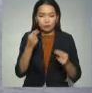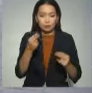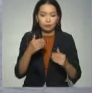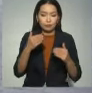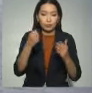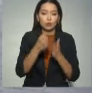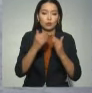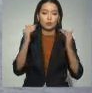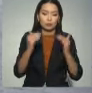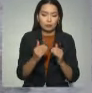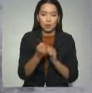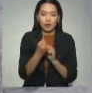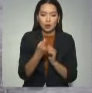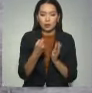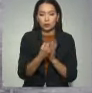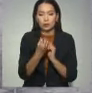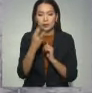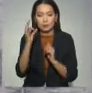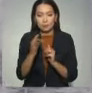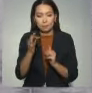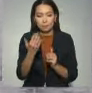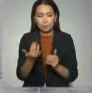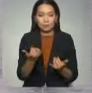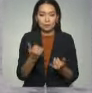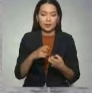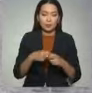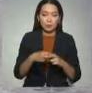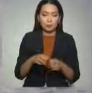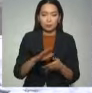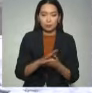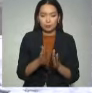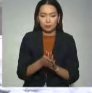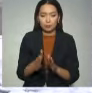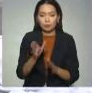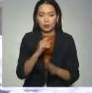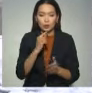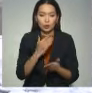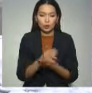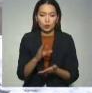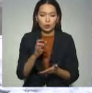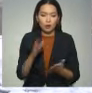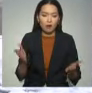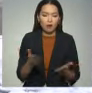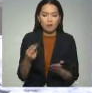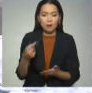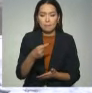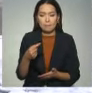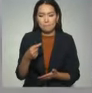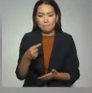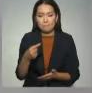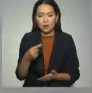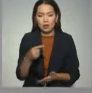до 11-13%. Обсудив общие проблемы населения, перешли к частным. Токаев поднял первого вице-премьера Скляра